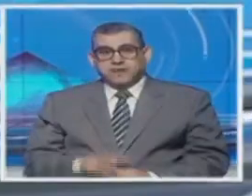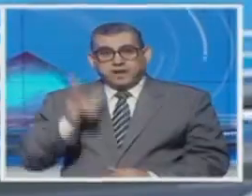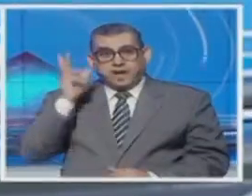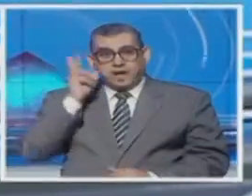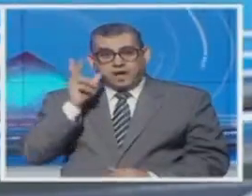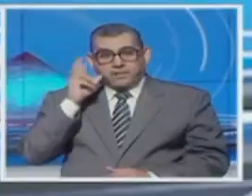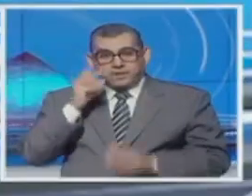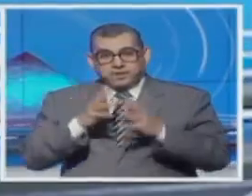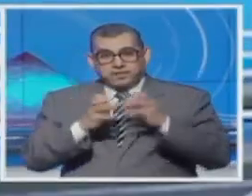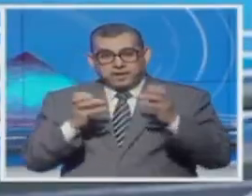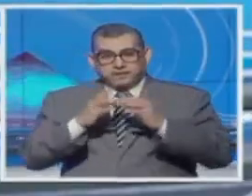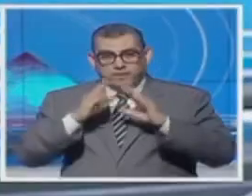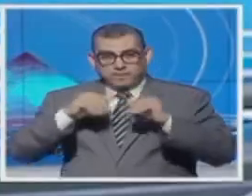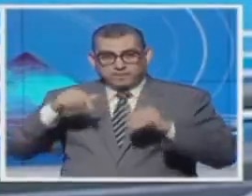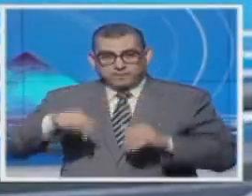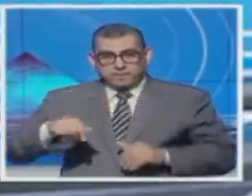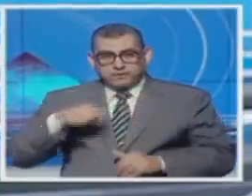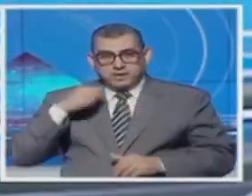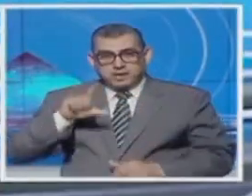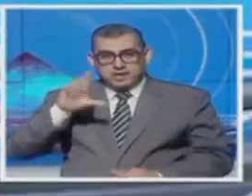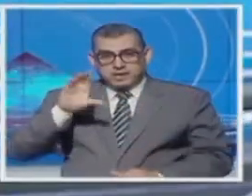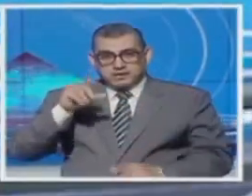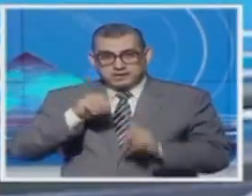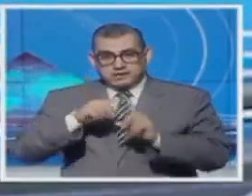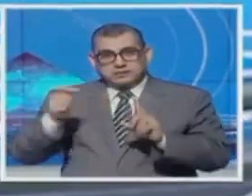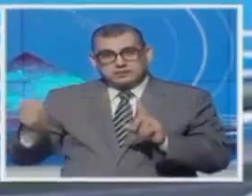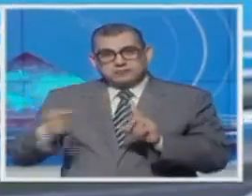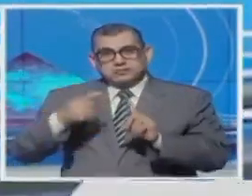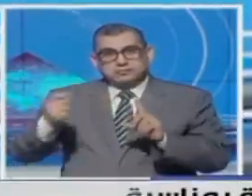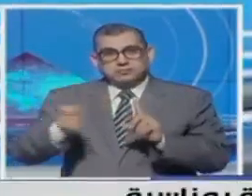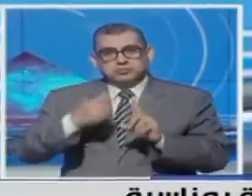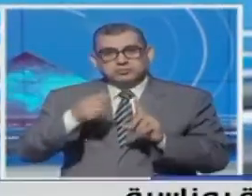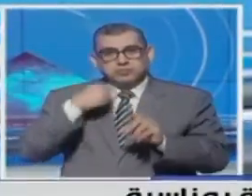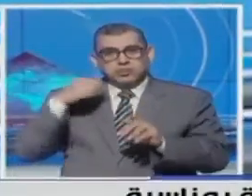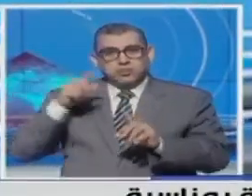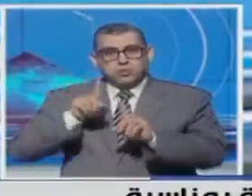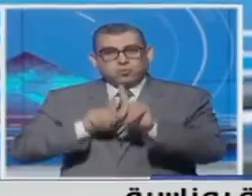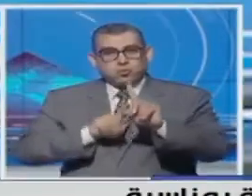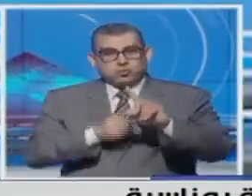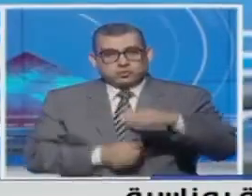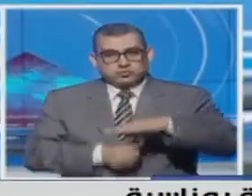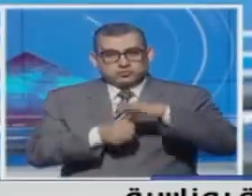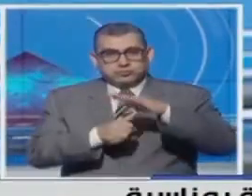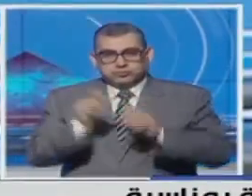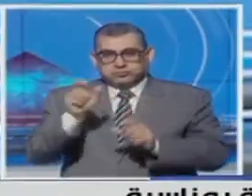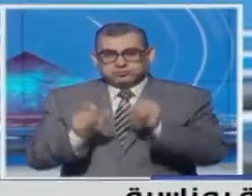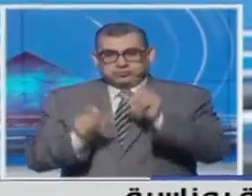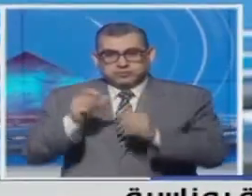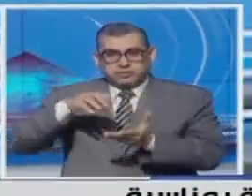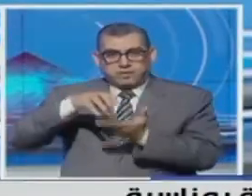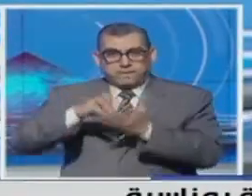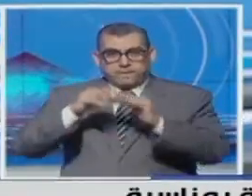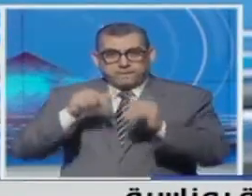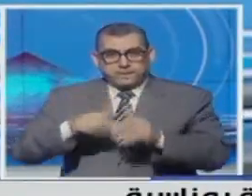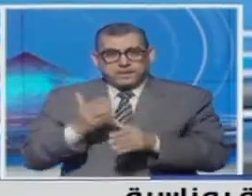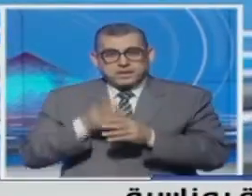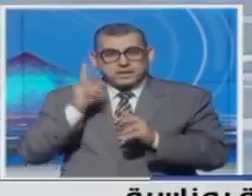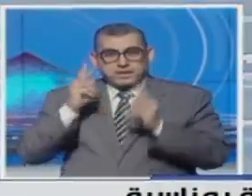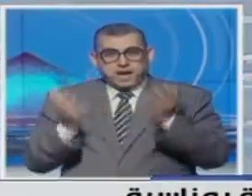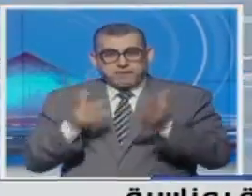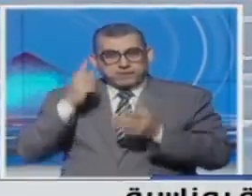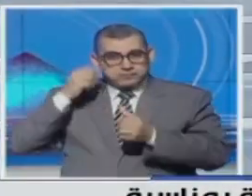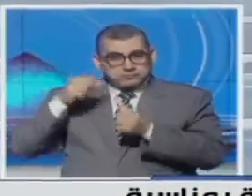الأخبار بالتفصيل من القاهرة. تلقى الرئيس عبد الفتاح السيسي برقية التهنئة من الوزراء وكبار رجال الدولة